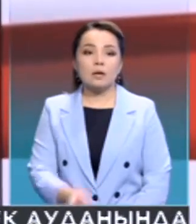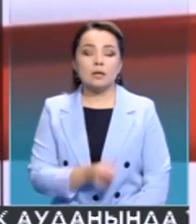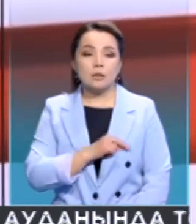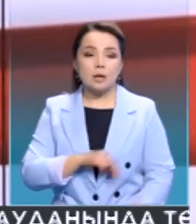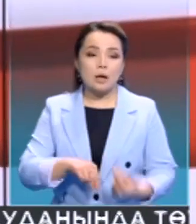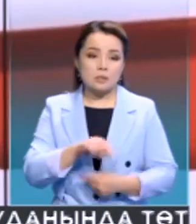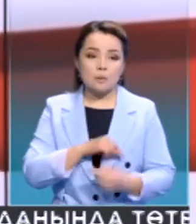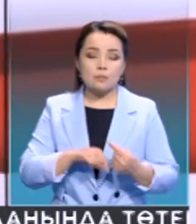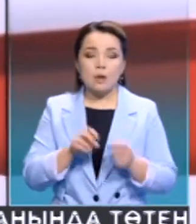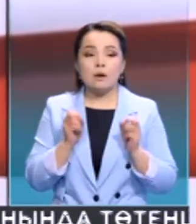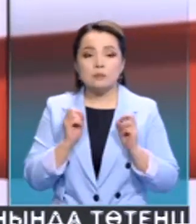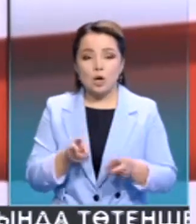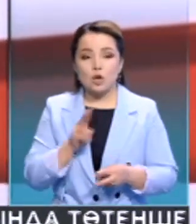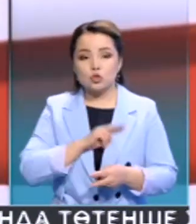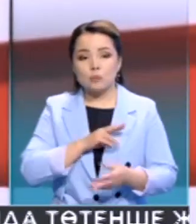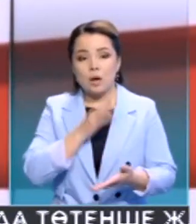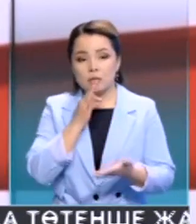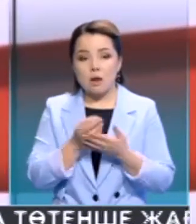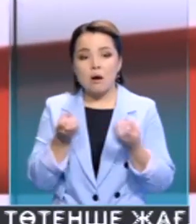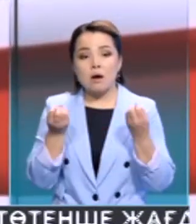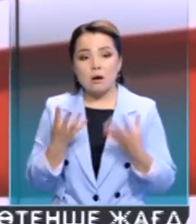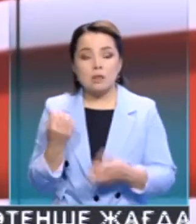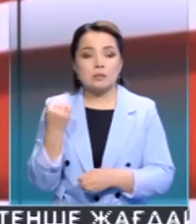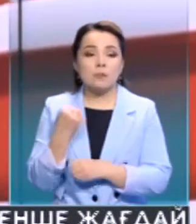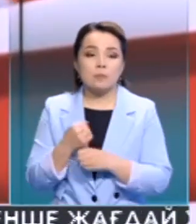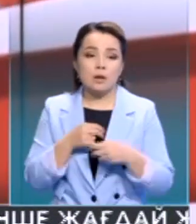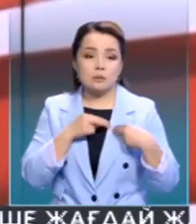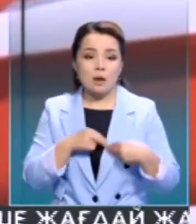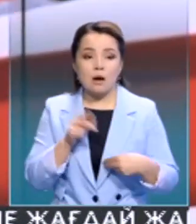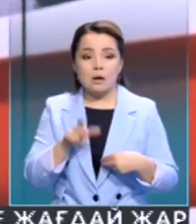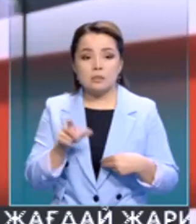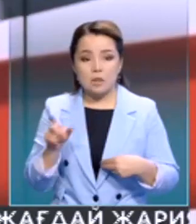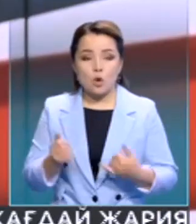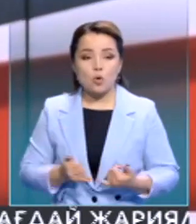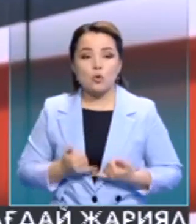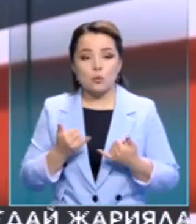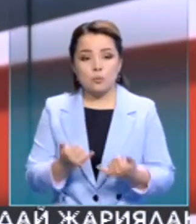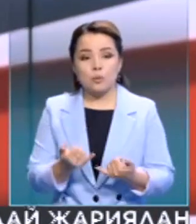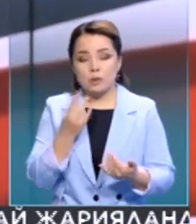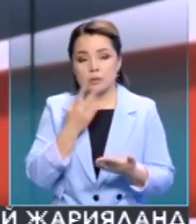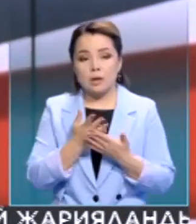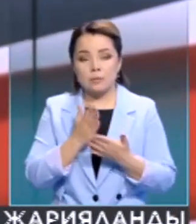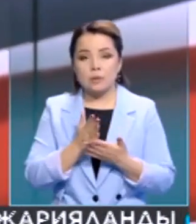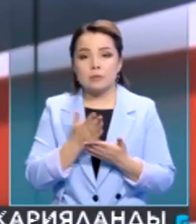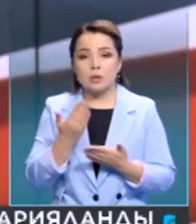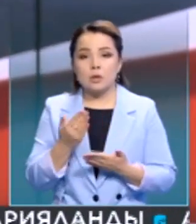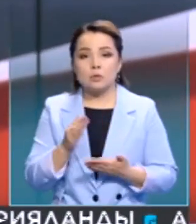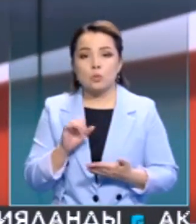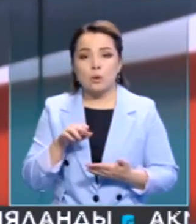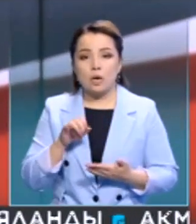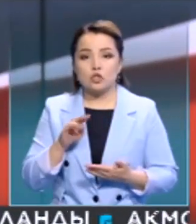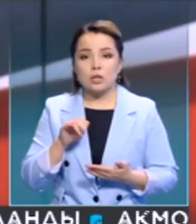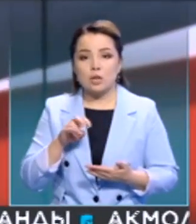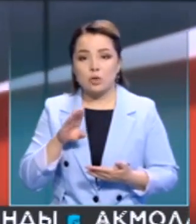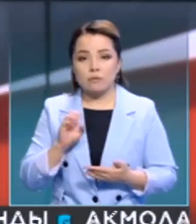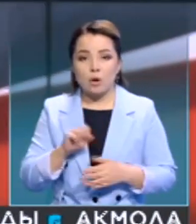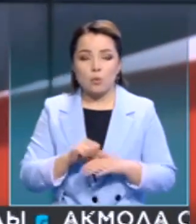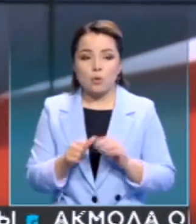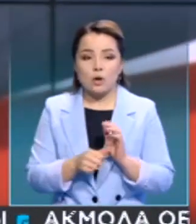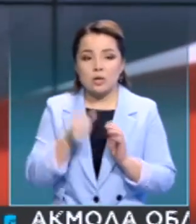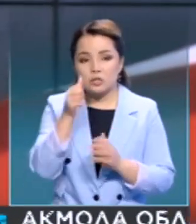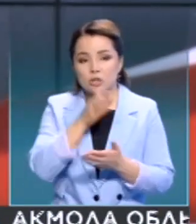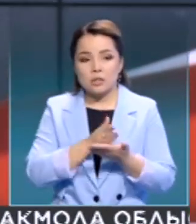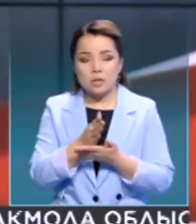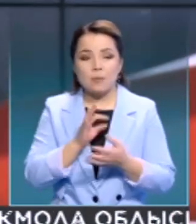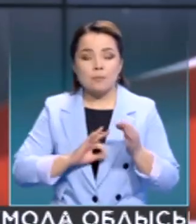Кәсіби қауіпті, бірақ жұмысына жауапты қарапайым еңбек адамдары нағыз құрметке лайық. Сұлухан Жалғасова 16 жылдан бері